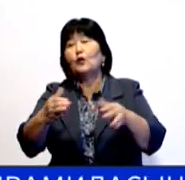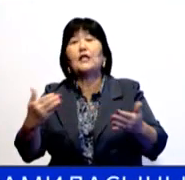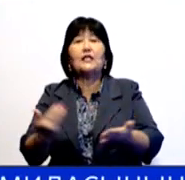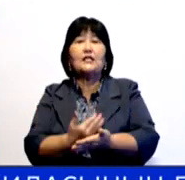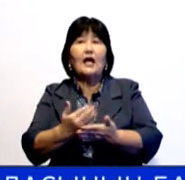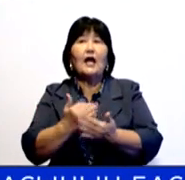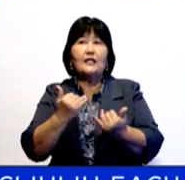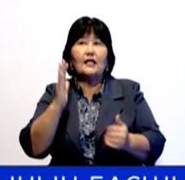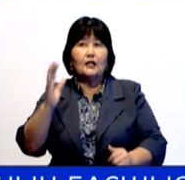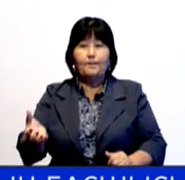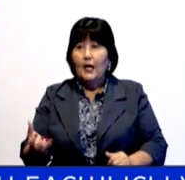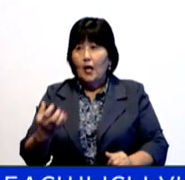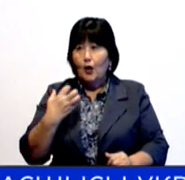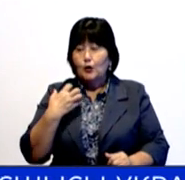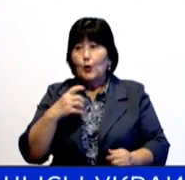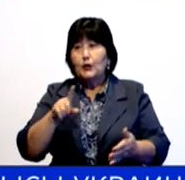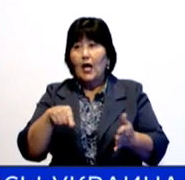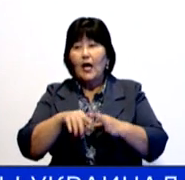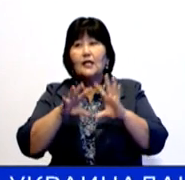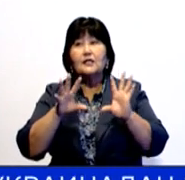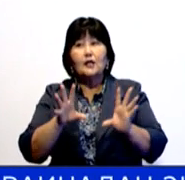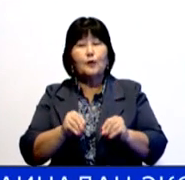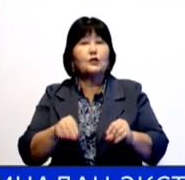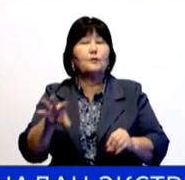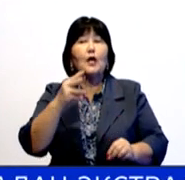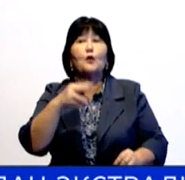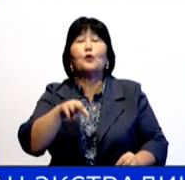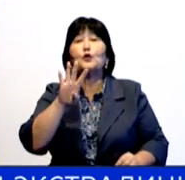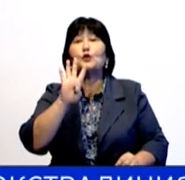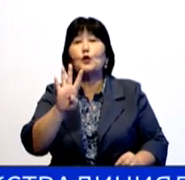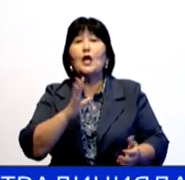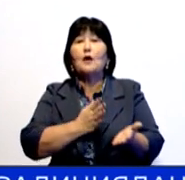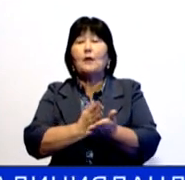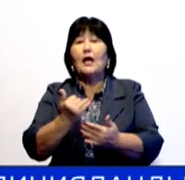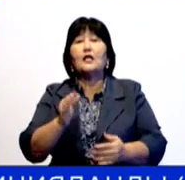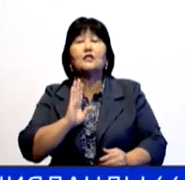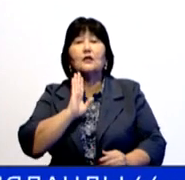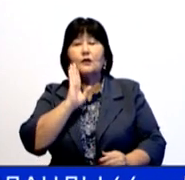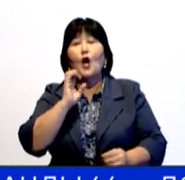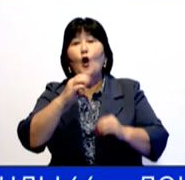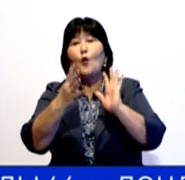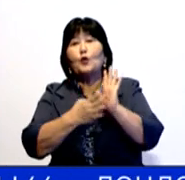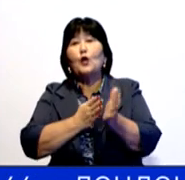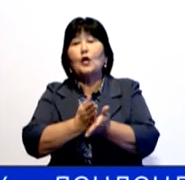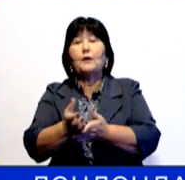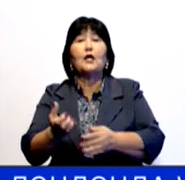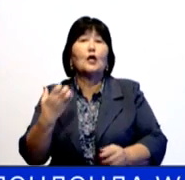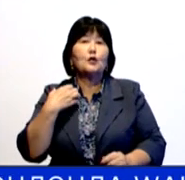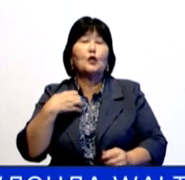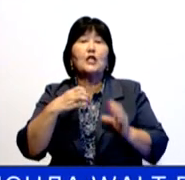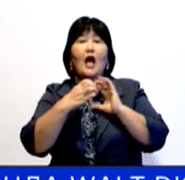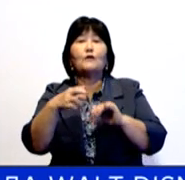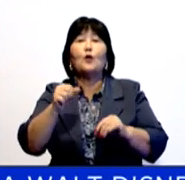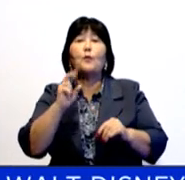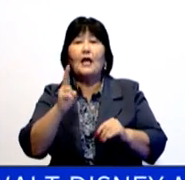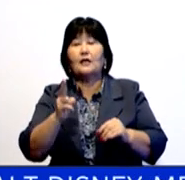жаңартады. Қызылорда қаласы бойынша барлығы 34 бағыттың қазіргі таңда 19 бағытын Қызылорда автобус паркі қызмет көрсетіп